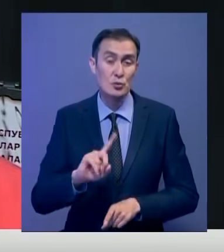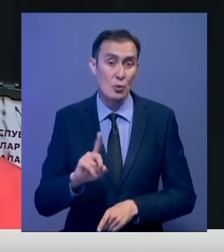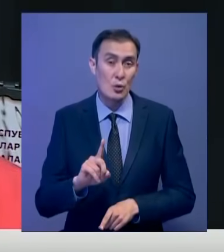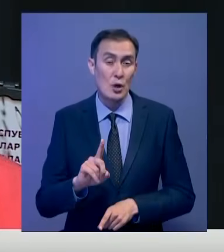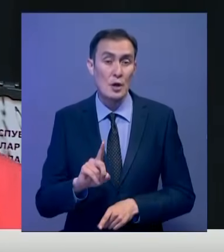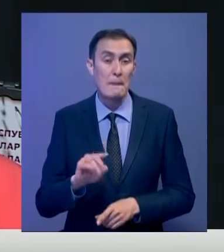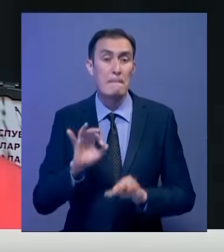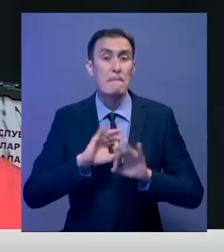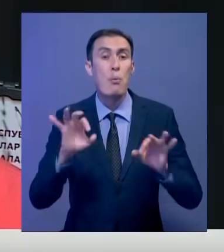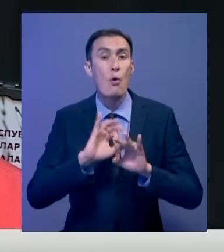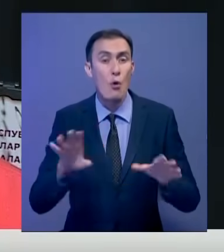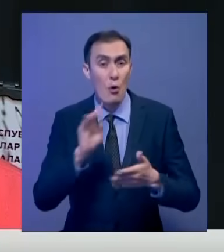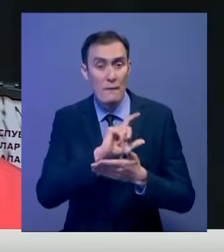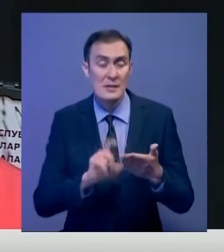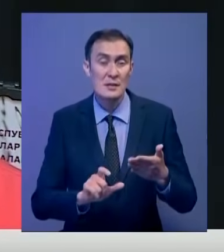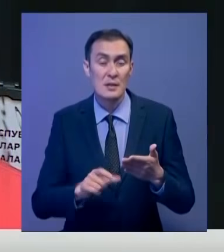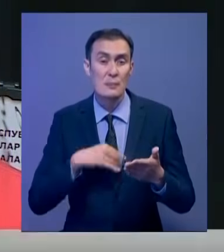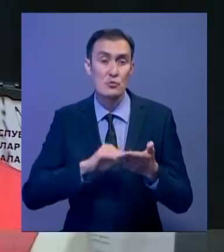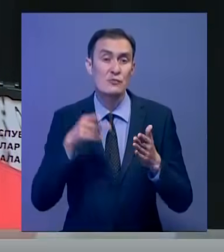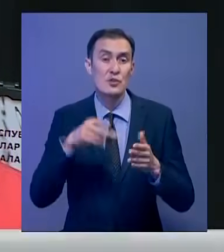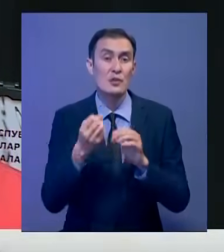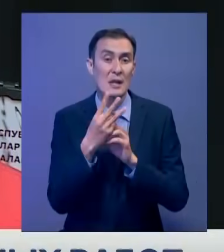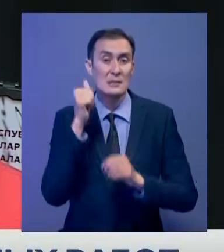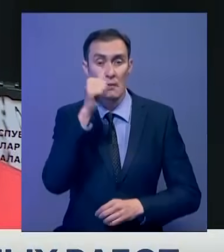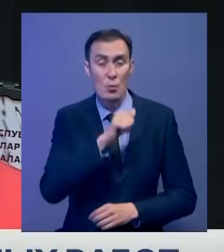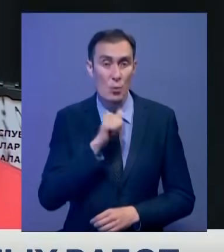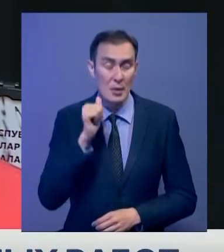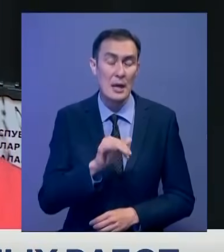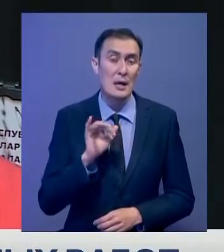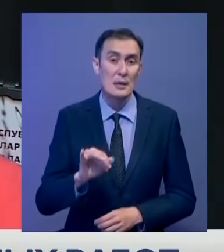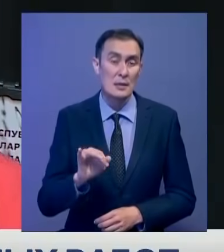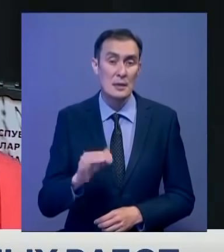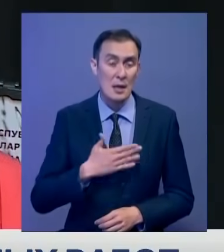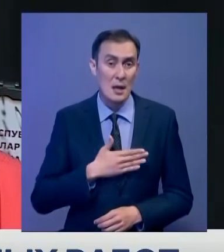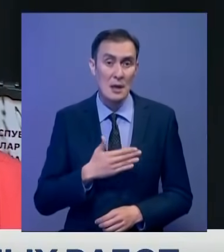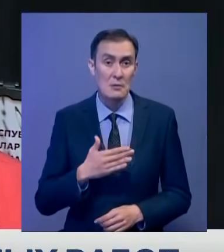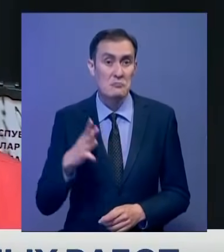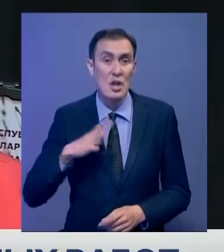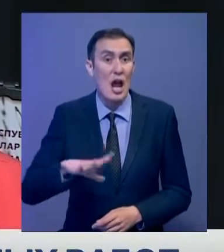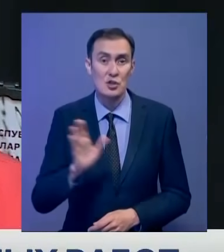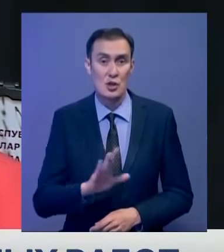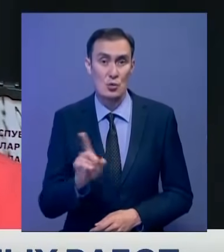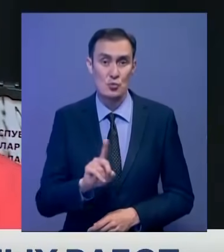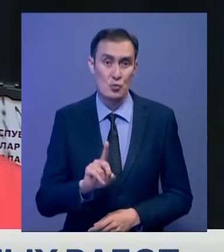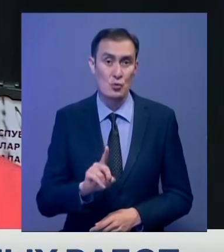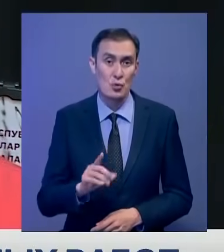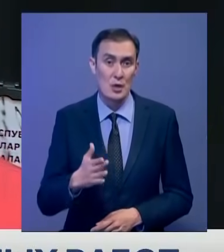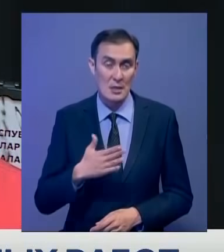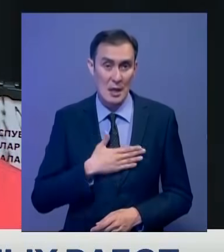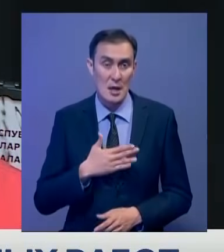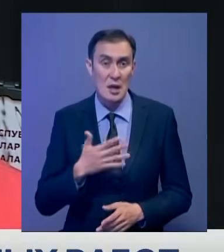это повесть. Я пишу с 2013 года, и я совсем даже не ожидала, что я